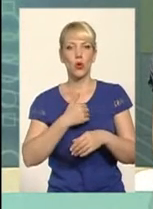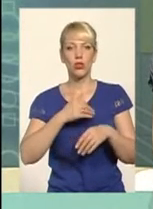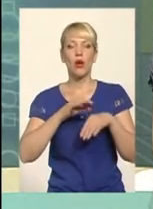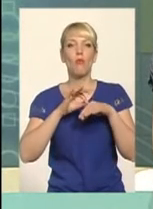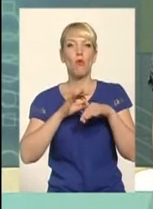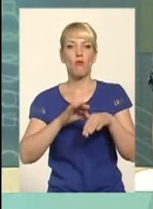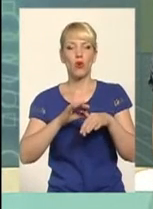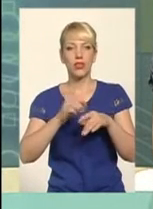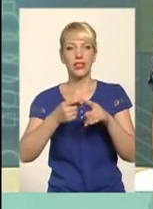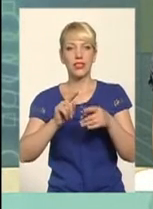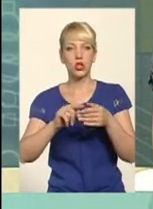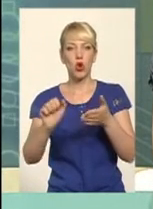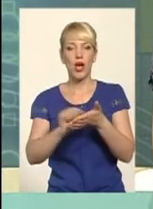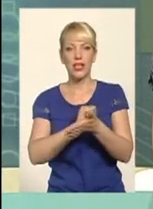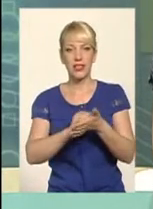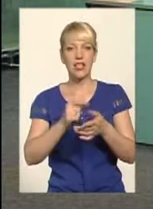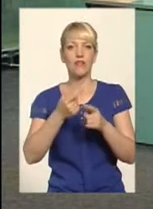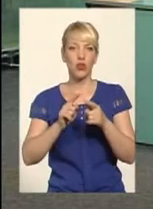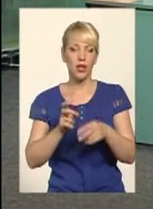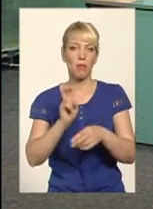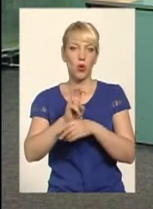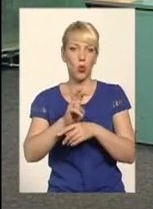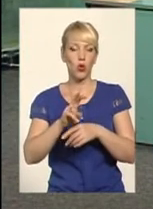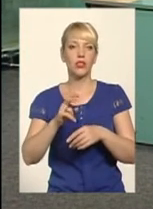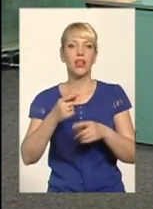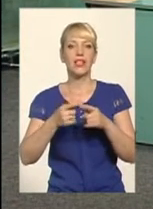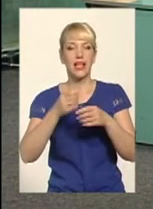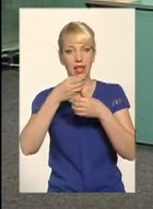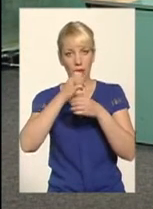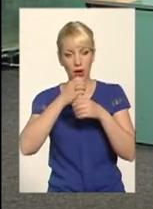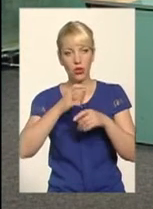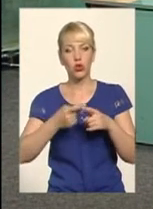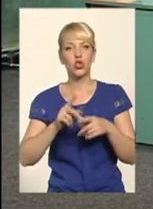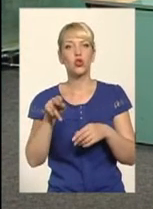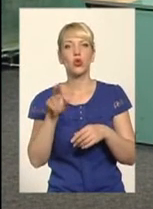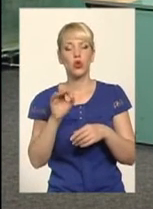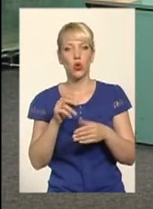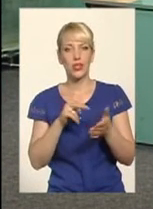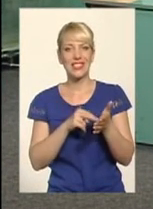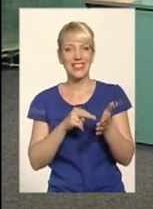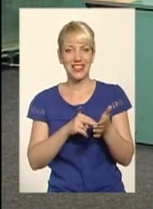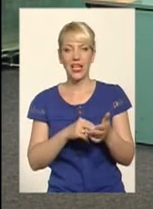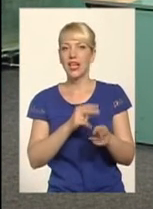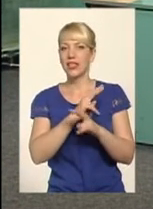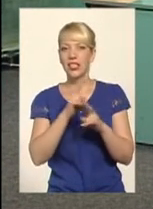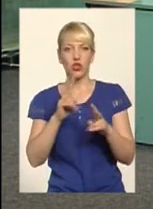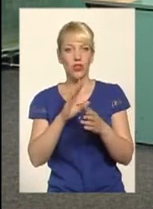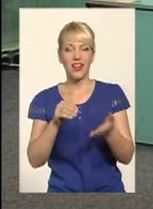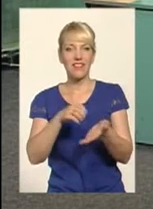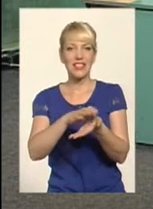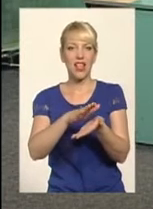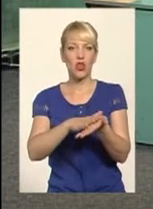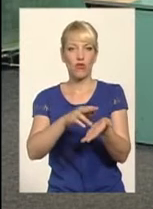атестацію, вони проводять ці лабораторні відділення. Далі, відносно ціни. Ніхто не встановлює ціну сам.